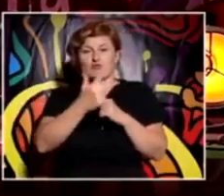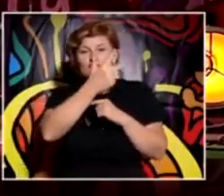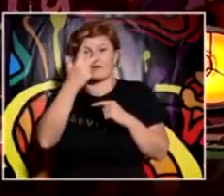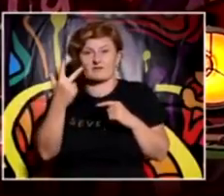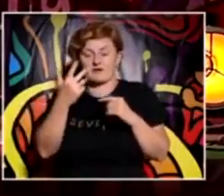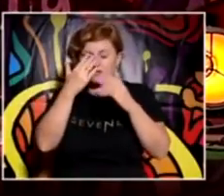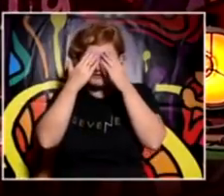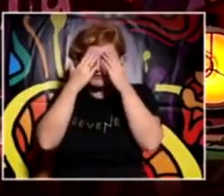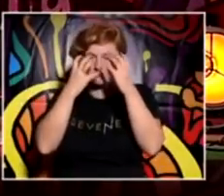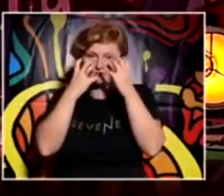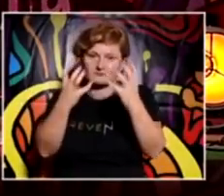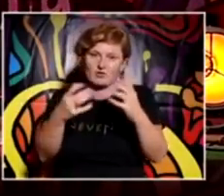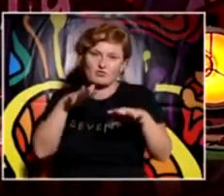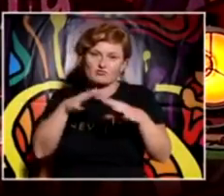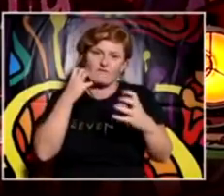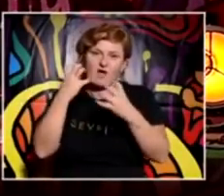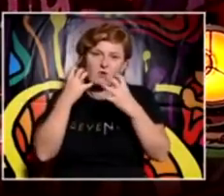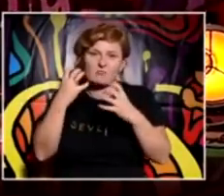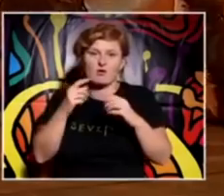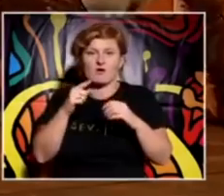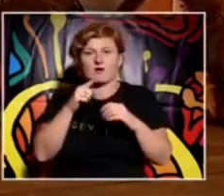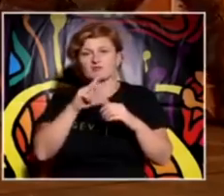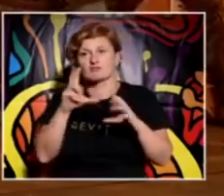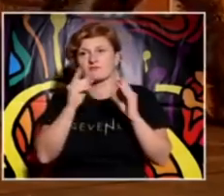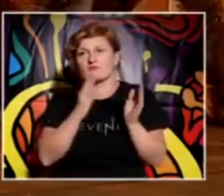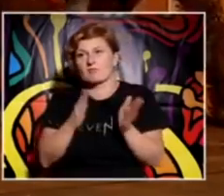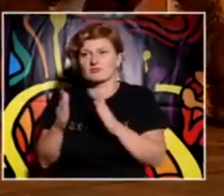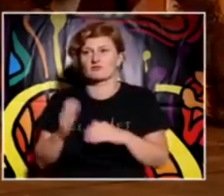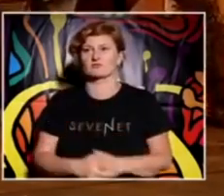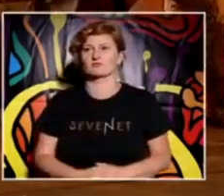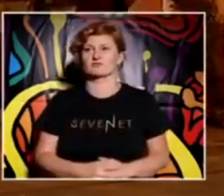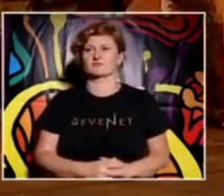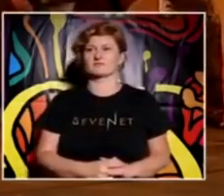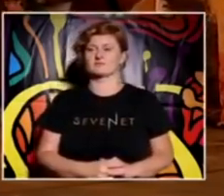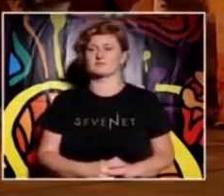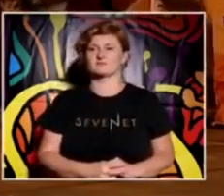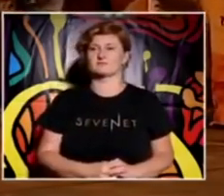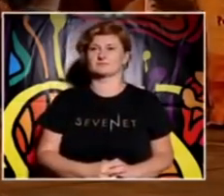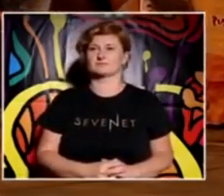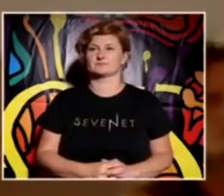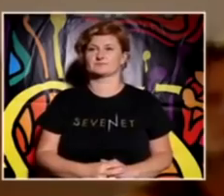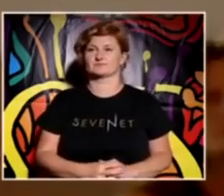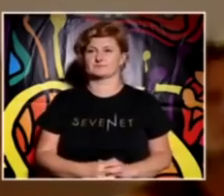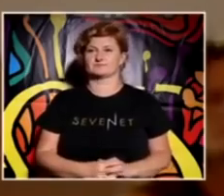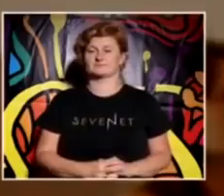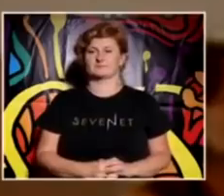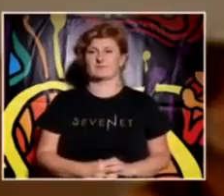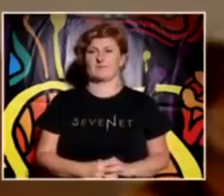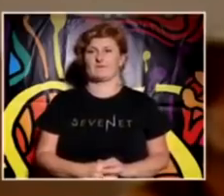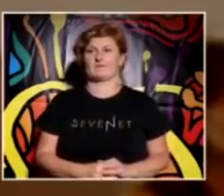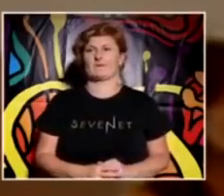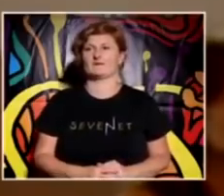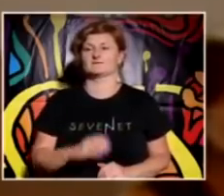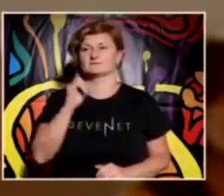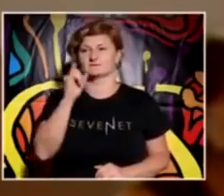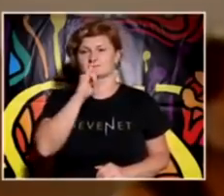kilkaset wiadomości z pytaniem Sabina, czy wszystko jest okej. Jest stories, znaczy żyje. Bardzo proszę. Mamy to? Dobrze. Cześć. Jacek Zbiera